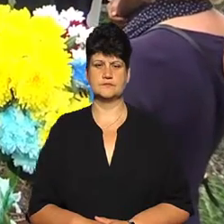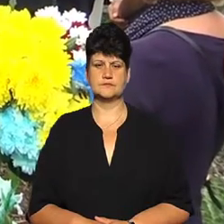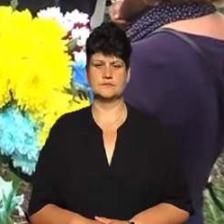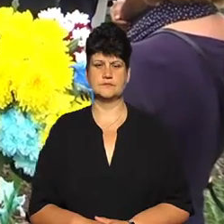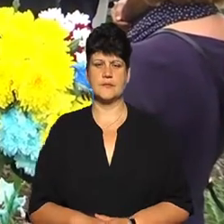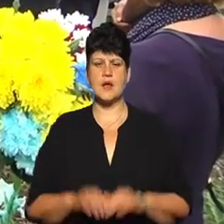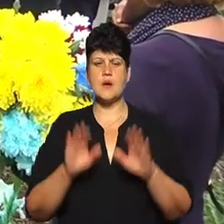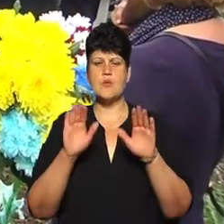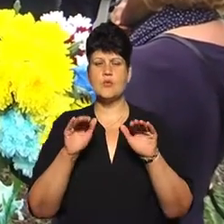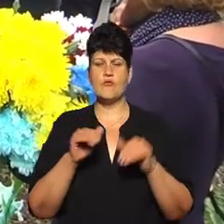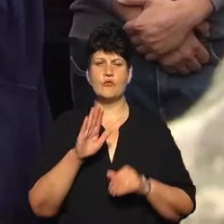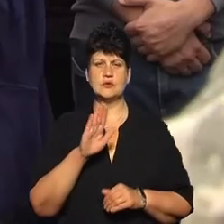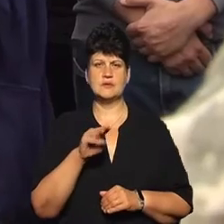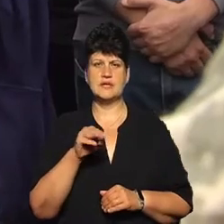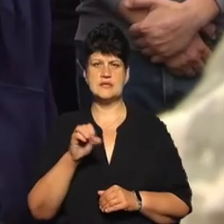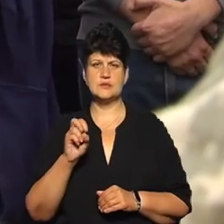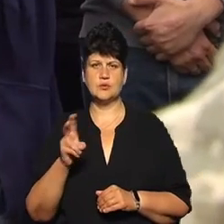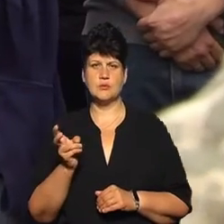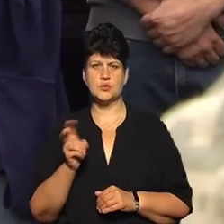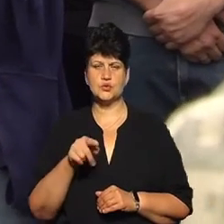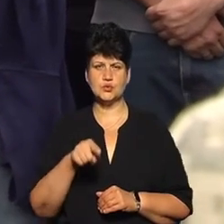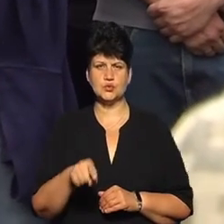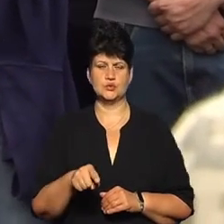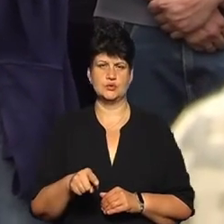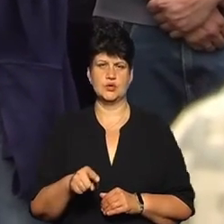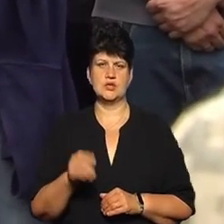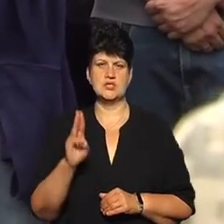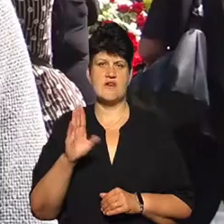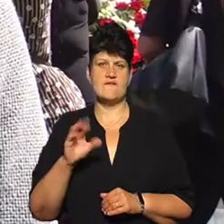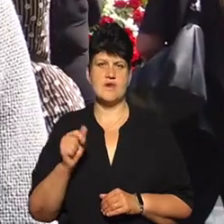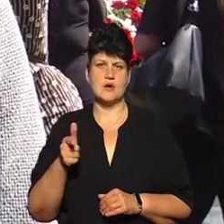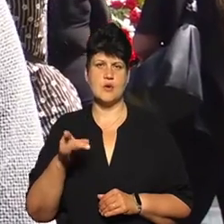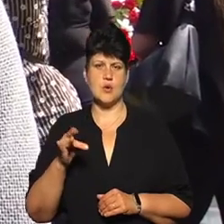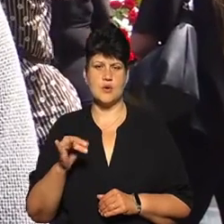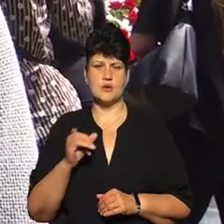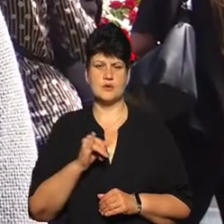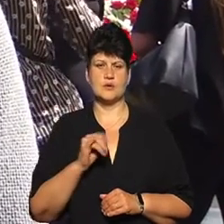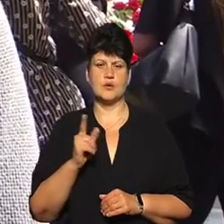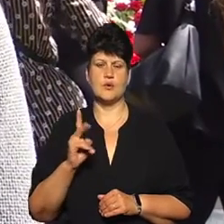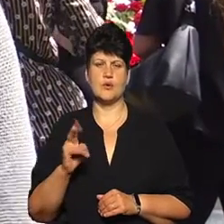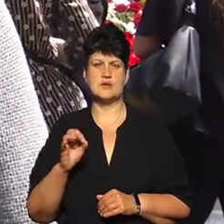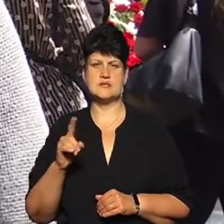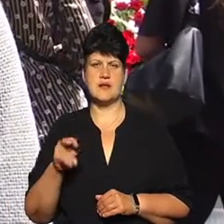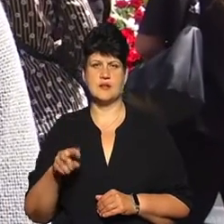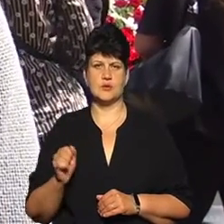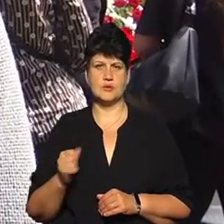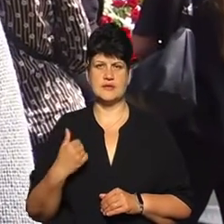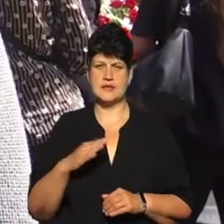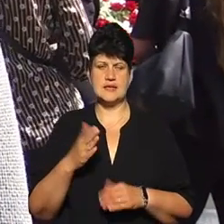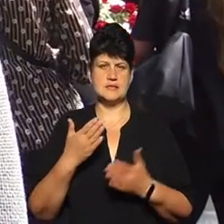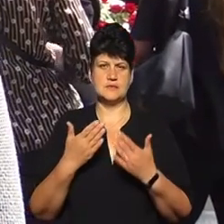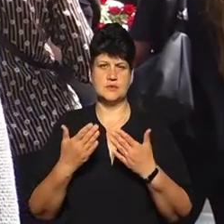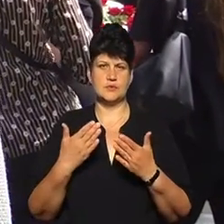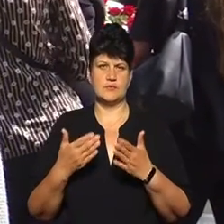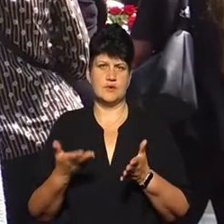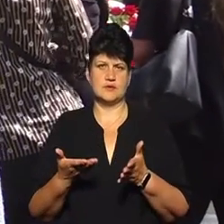Попрощатися з Володимиром Теслюком прийшов його швагро Віктор Козелко. До війни не спілкувалися протягом цього часу. Давніше